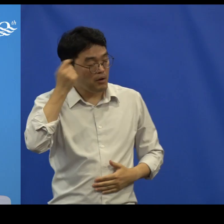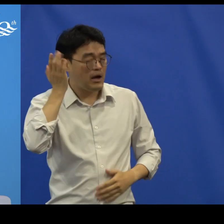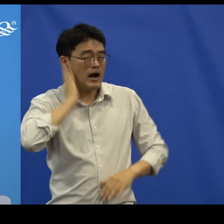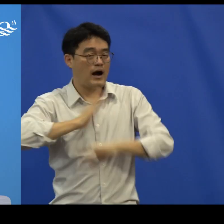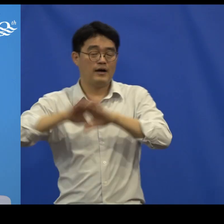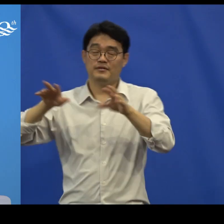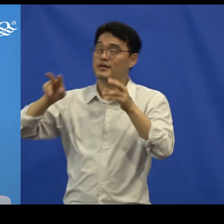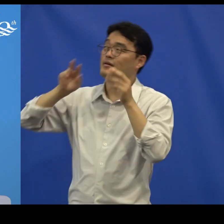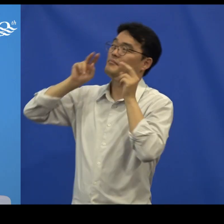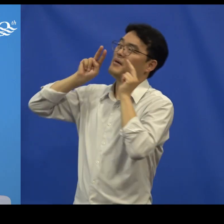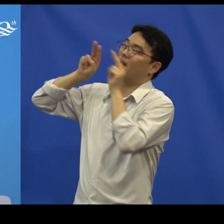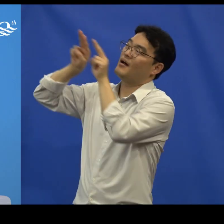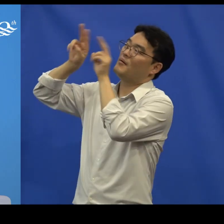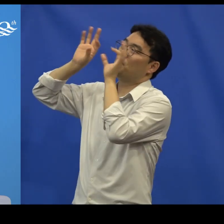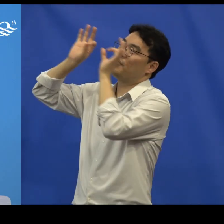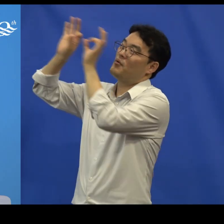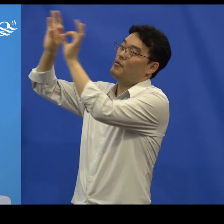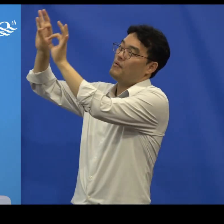바르게 사랑할 수 있기 때문이다.